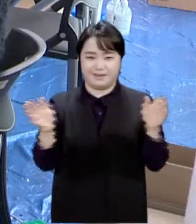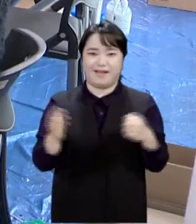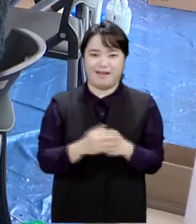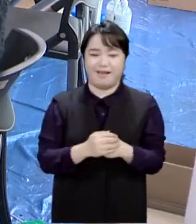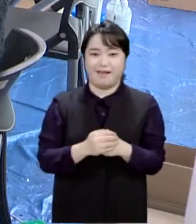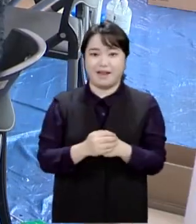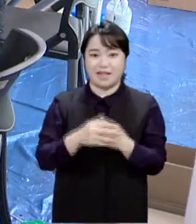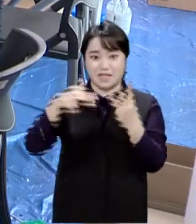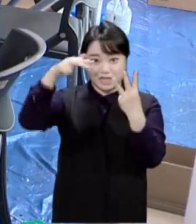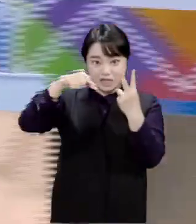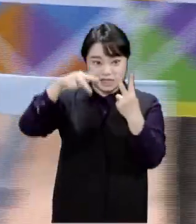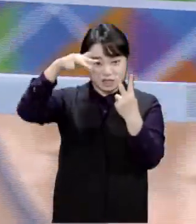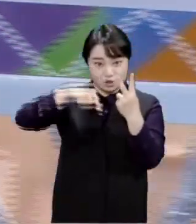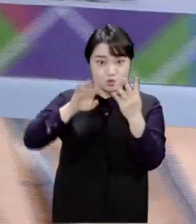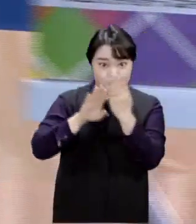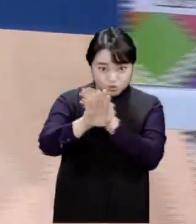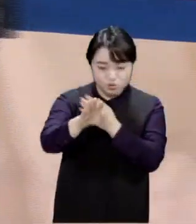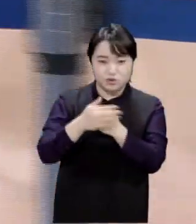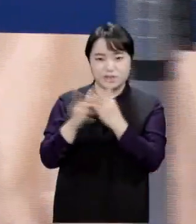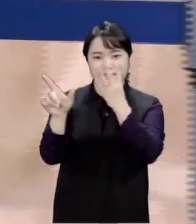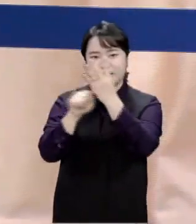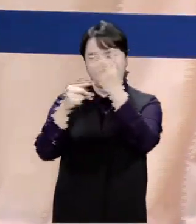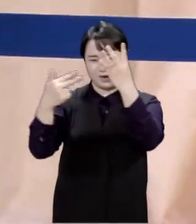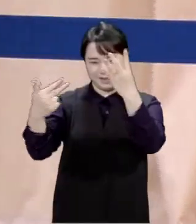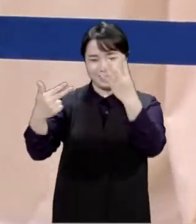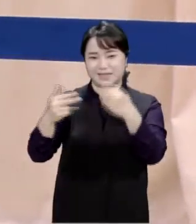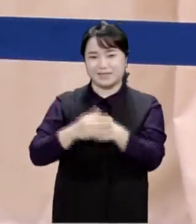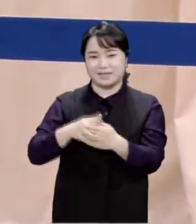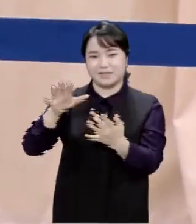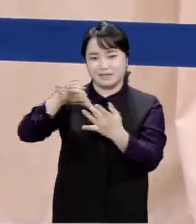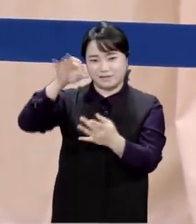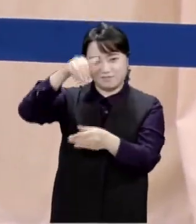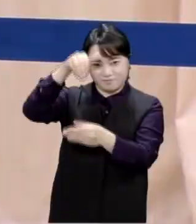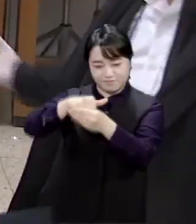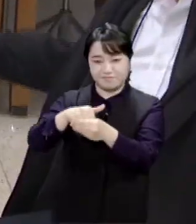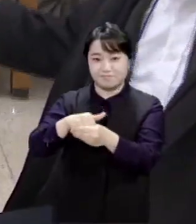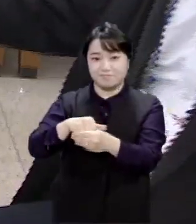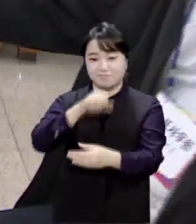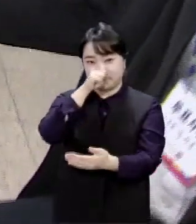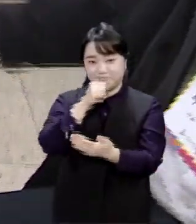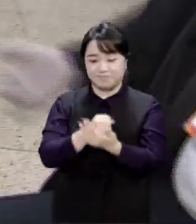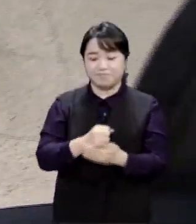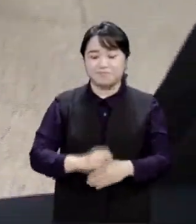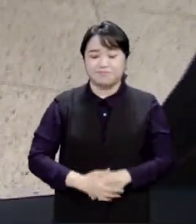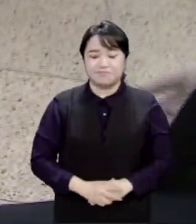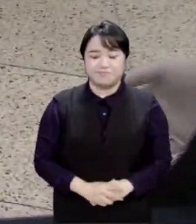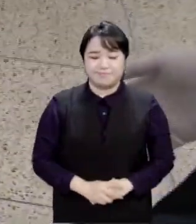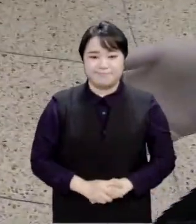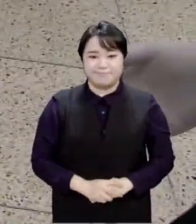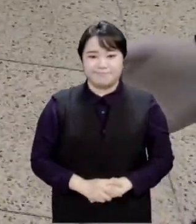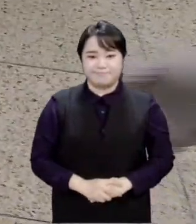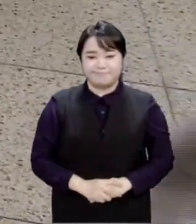뒤 4월 7일 서울시민들의 선택을 받게 됩니다. BTV 뉴스 김대우입니다.